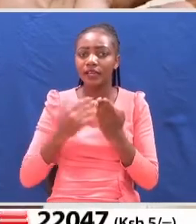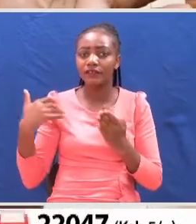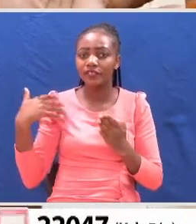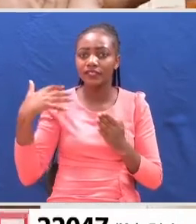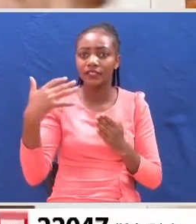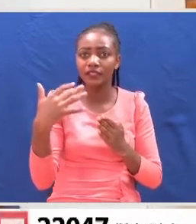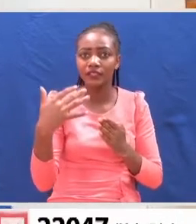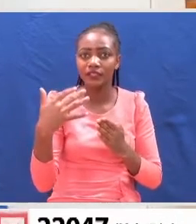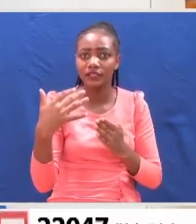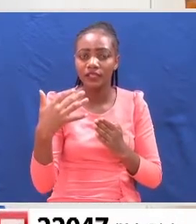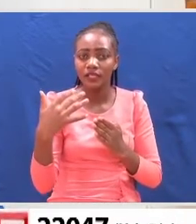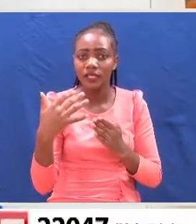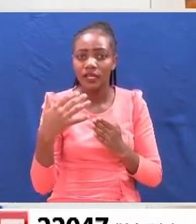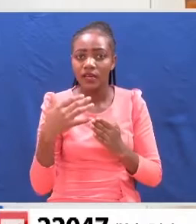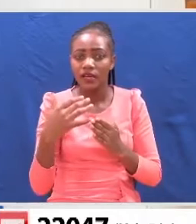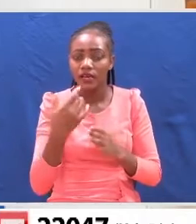mwanzo wa muhula huu